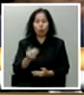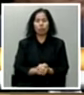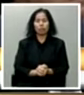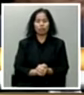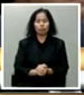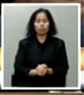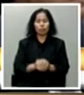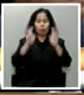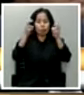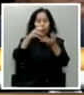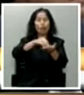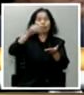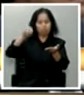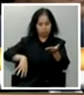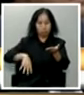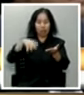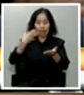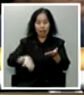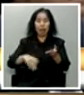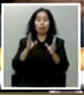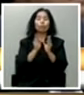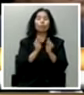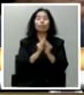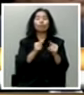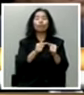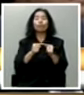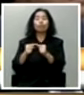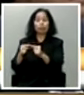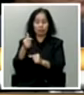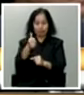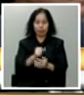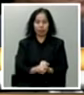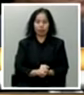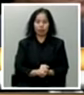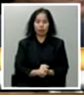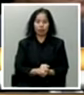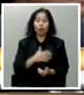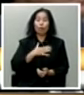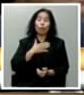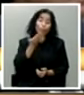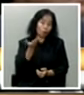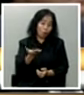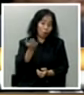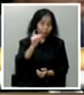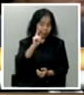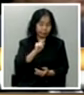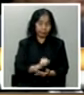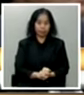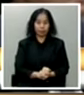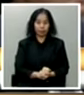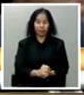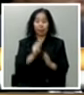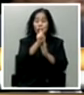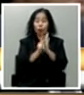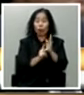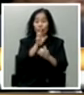ไปแล้วก็เข้าสู่การประชุมไปตามปกติผมขออนุญาตท่านประธานอย่างนี้ครับการใช้ข้อบัง